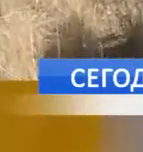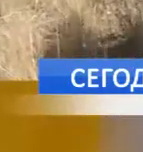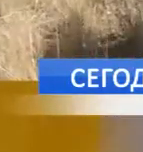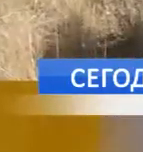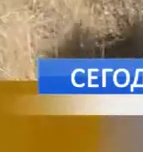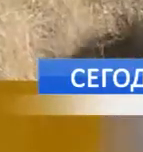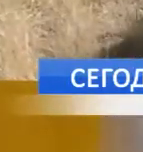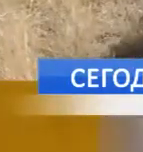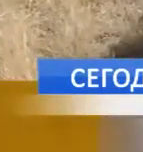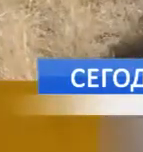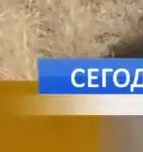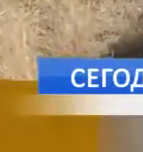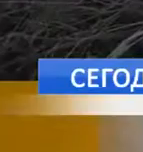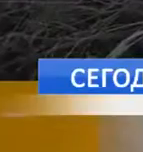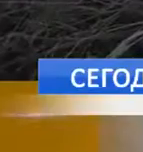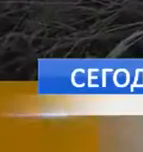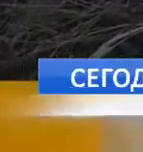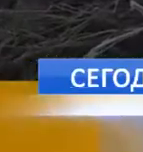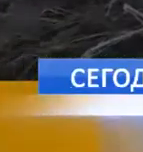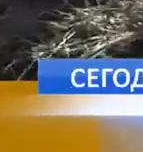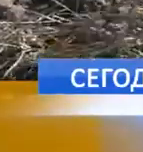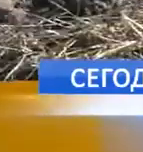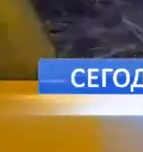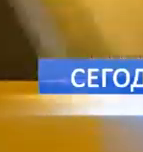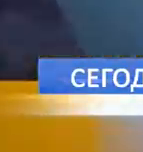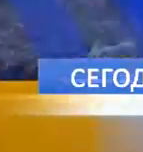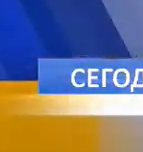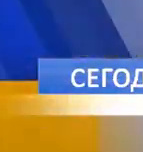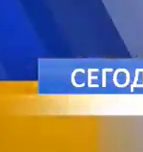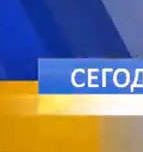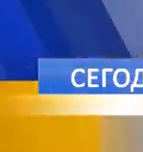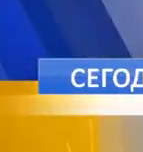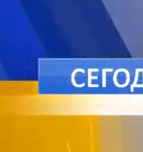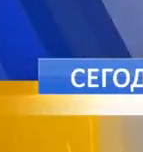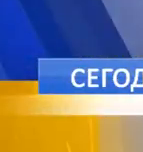или рассказ о том, что благоустраивать свое село никогда не поздно.